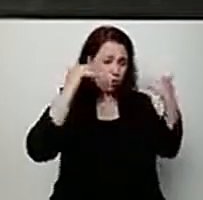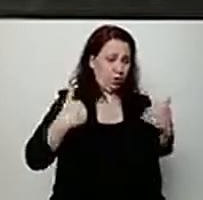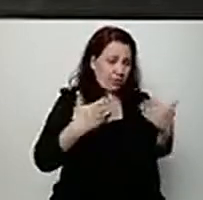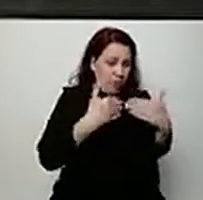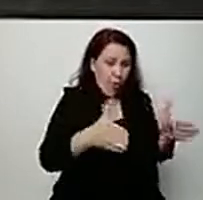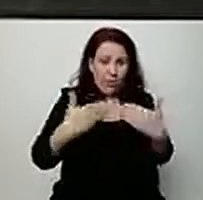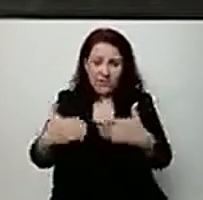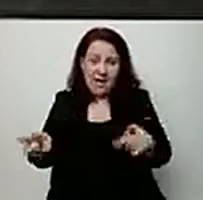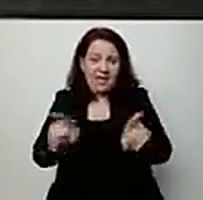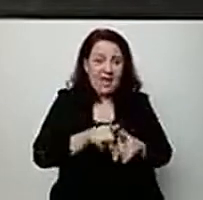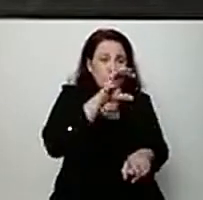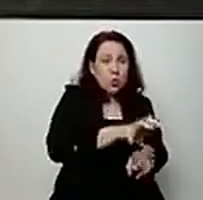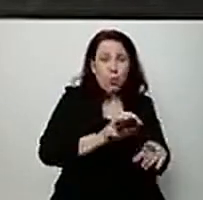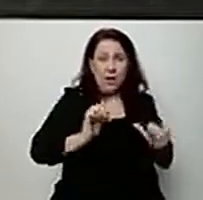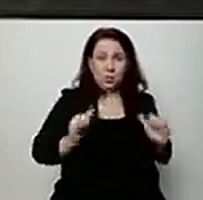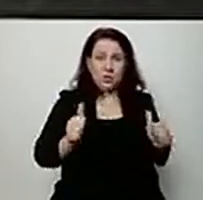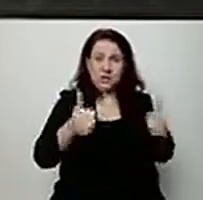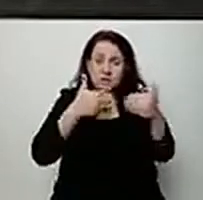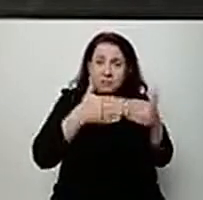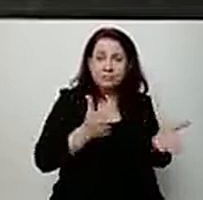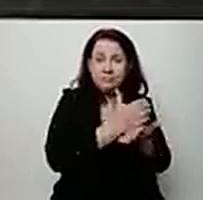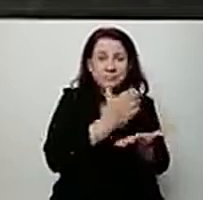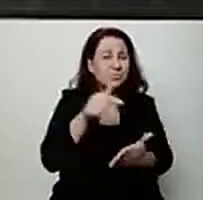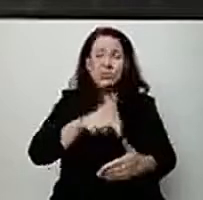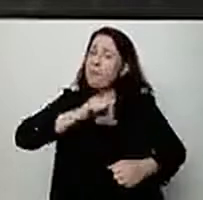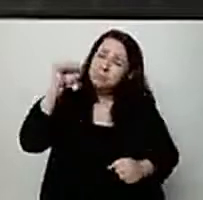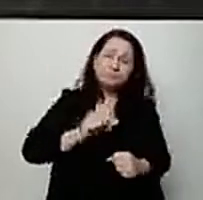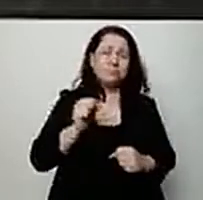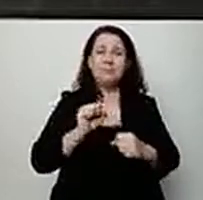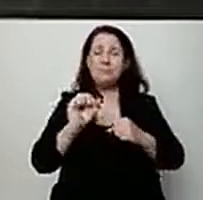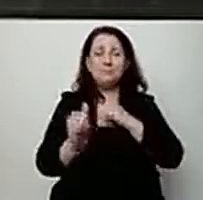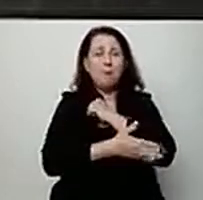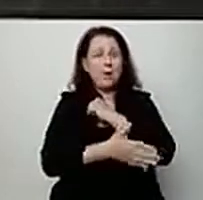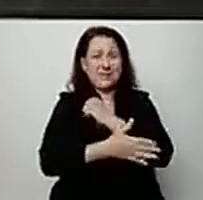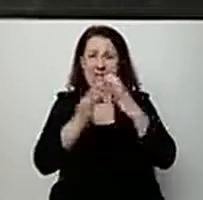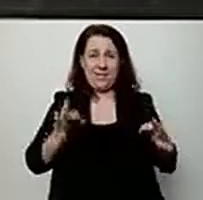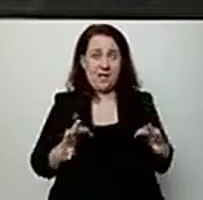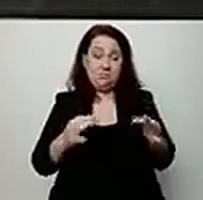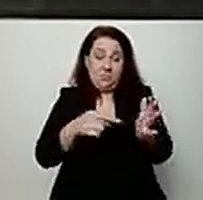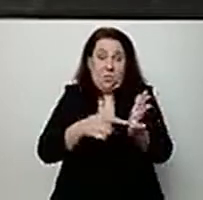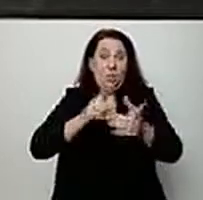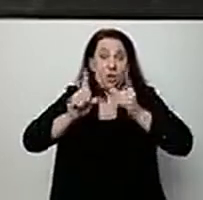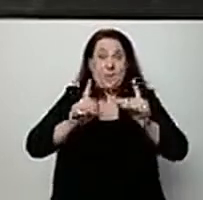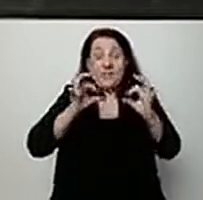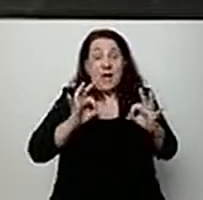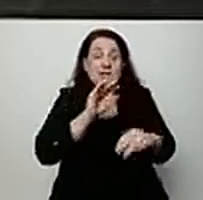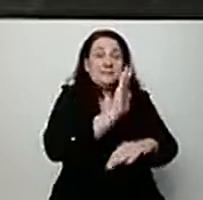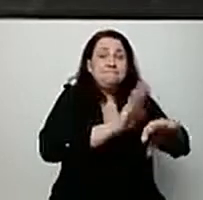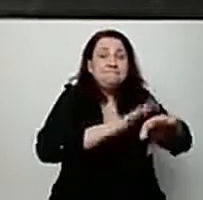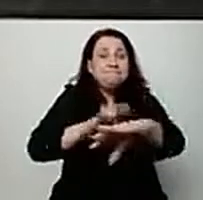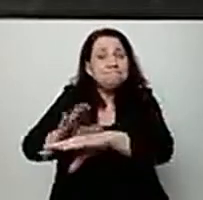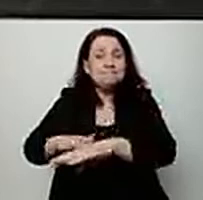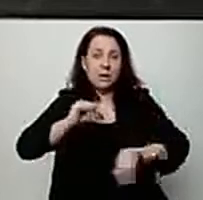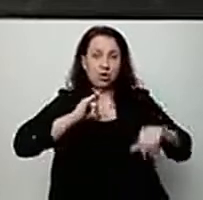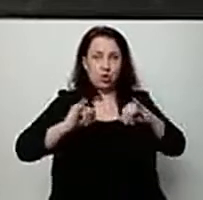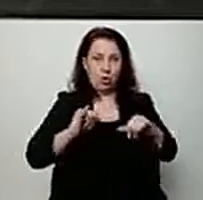branży turystycznej. To jest dzisiaj absolutny fundament i o tym rozmawiamy. Też to jest nasz apel do rządzących.